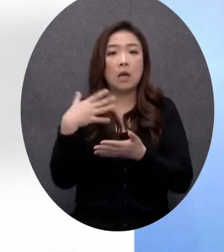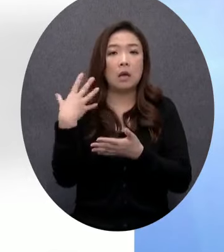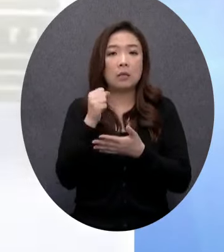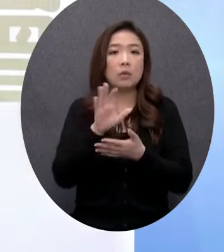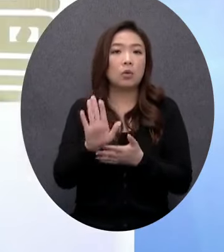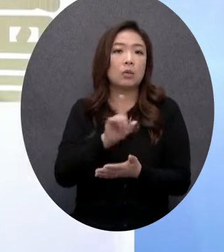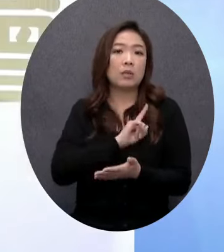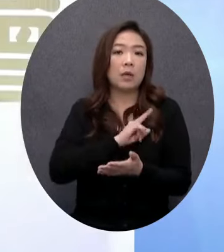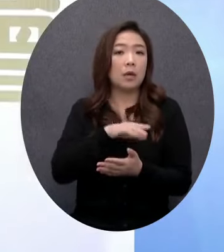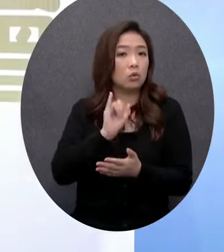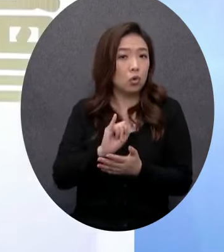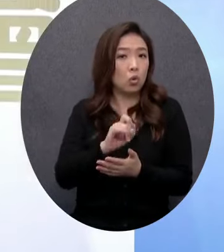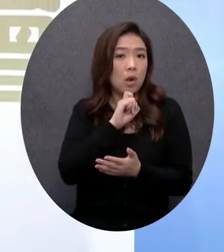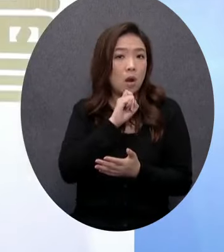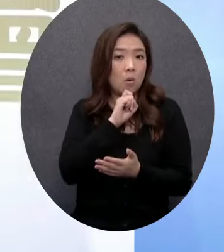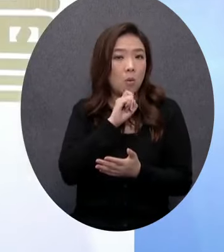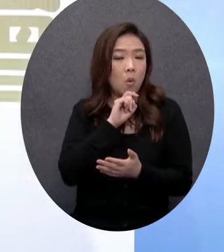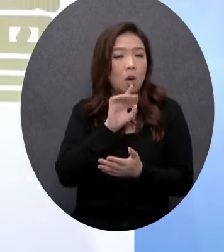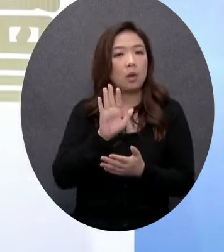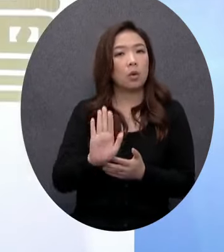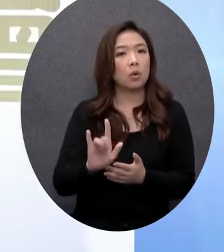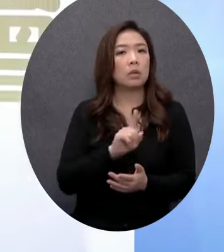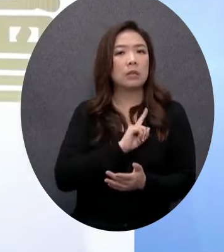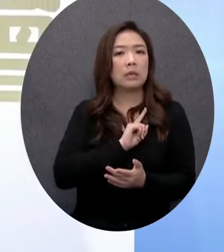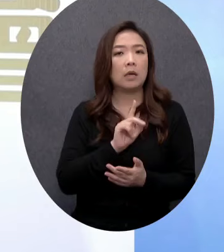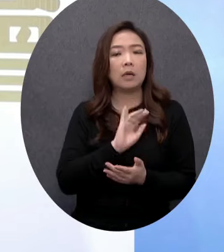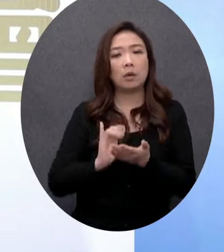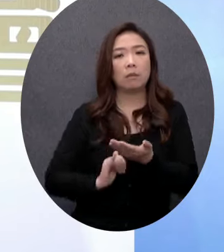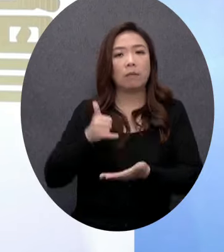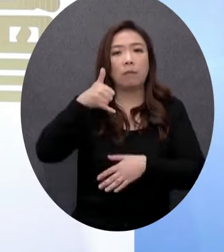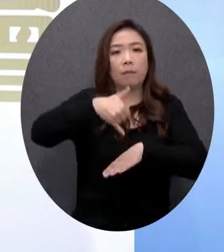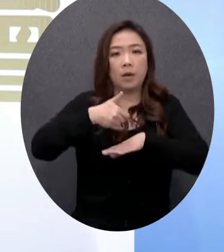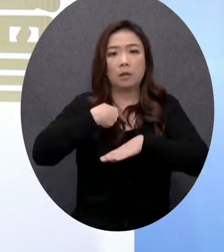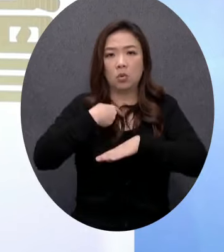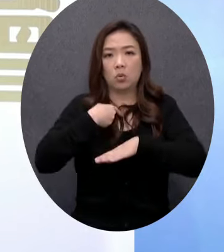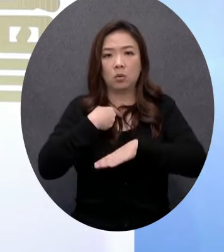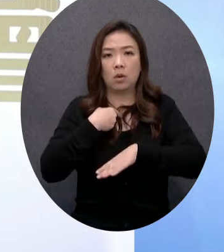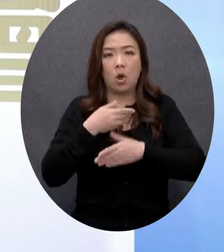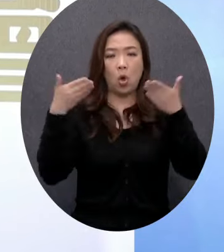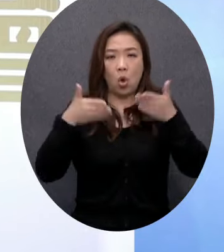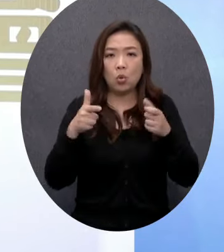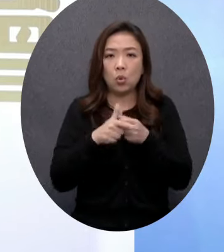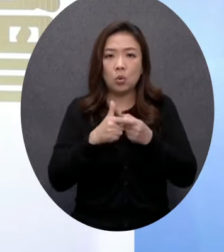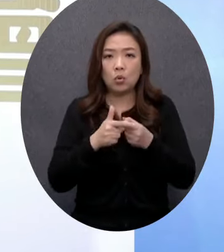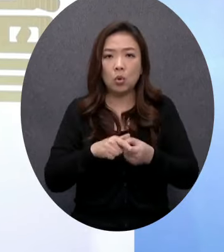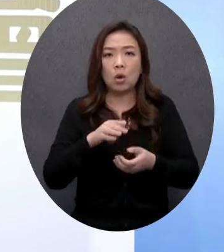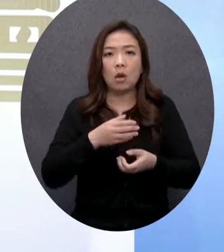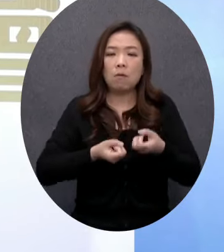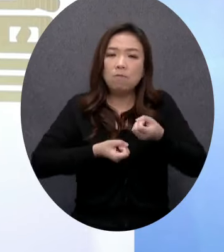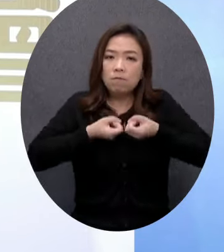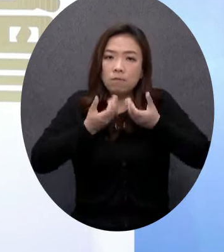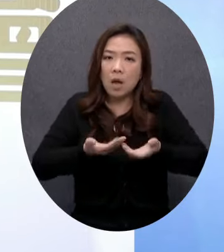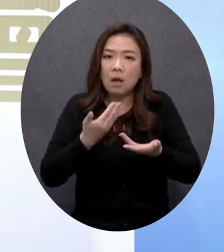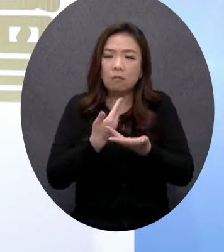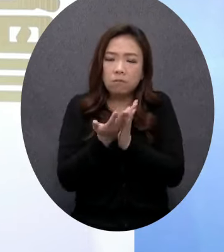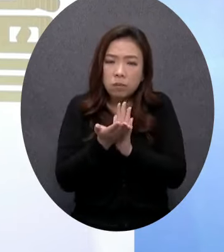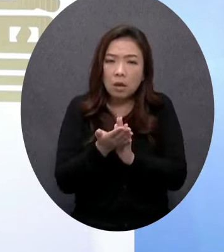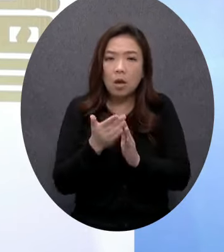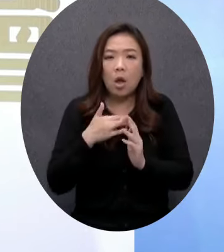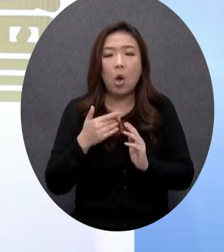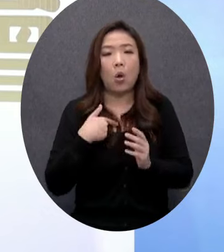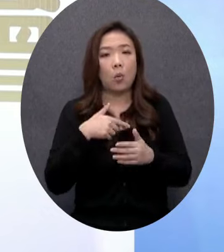錯誤，他其實自己都應該出來向公眾要有個交代，而我們亦都會因應整件事的調查結